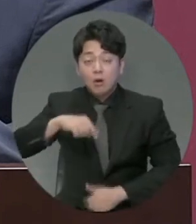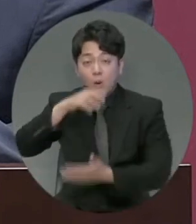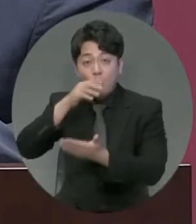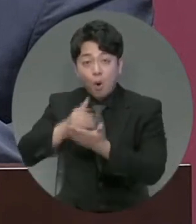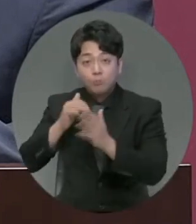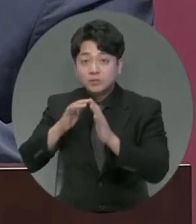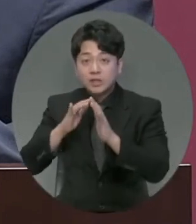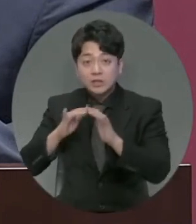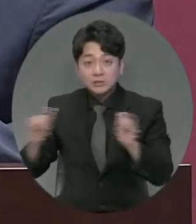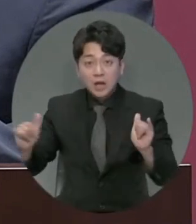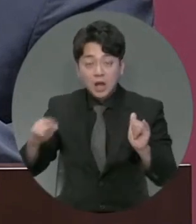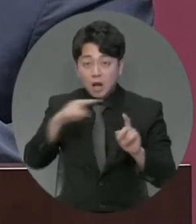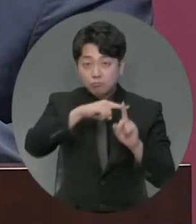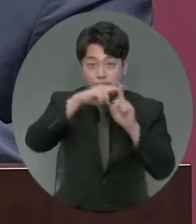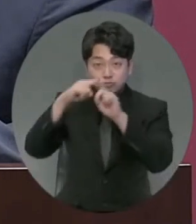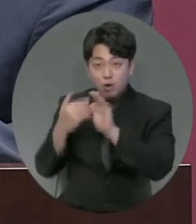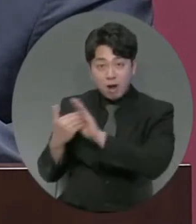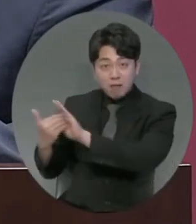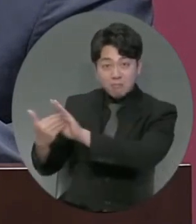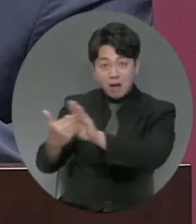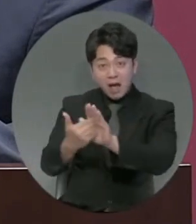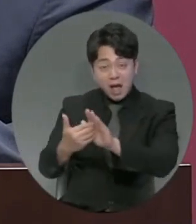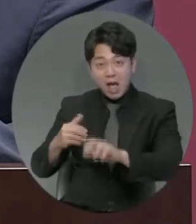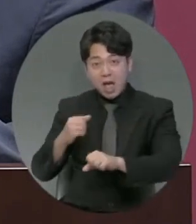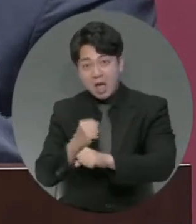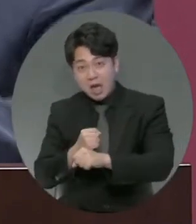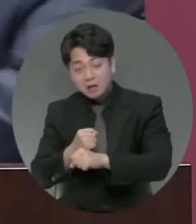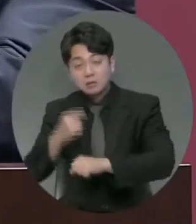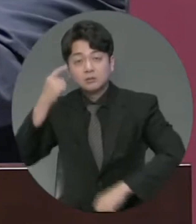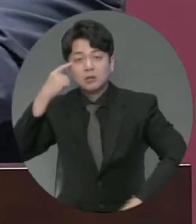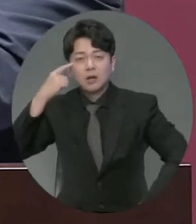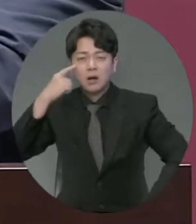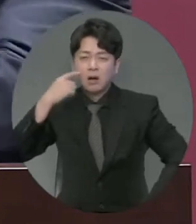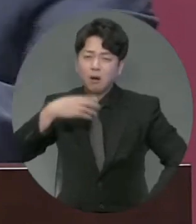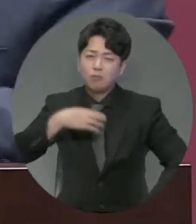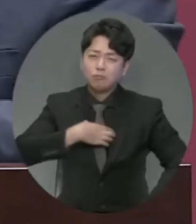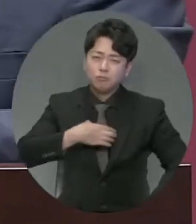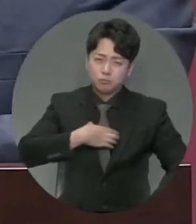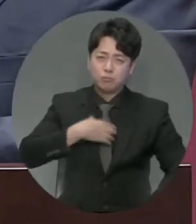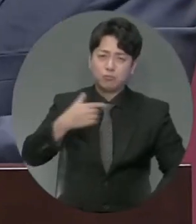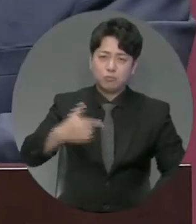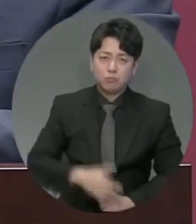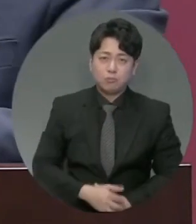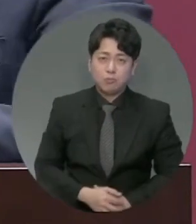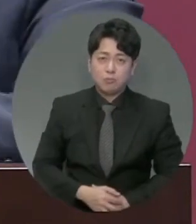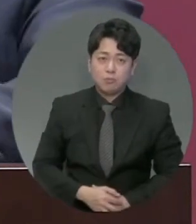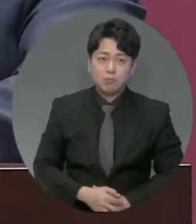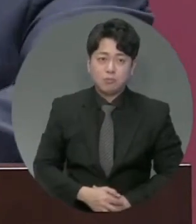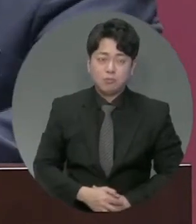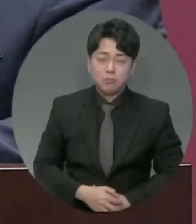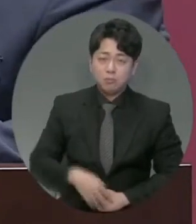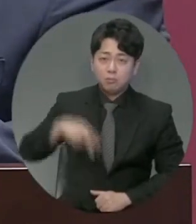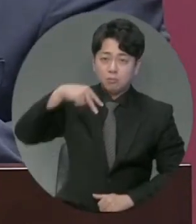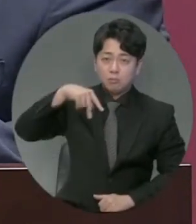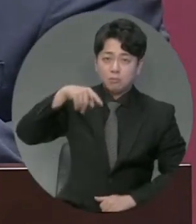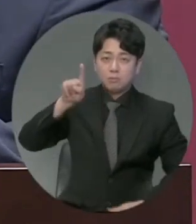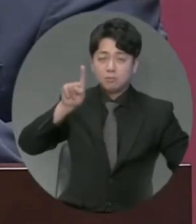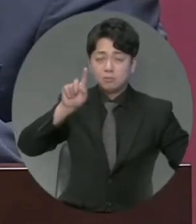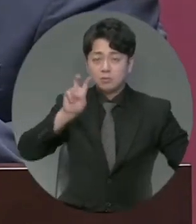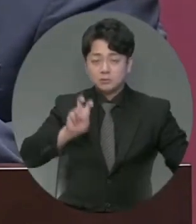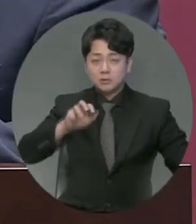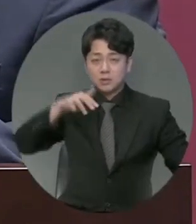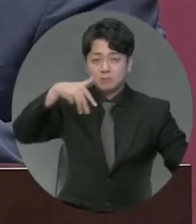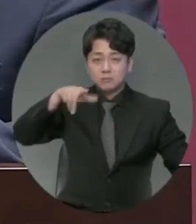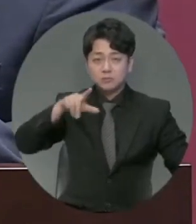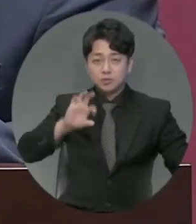막아야 된다 하는 부분은 굉장히 저는 위험한 생각이라고 봅니다. 아까 네. 그 삼청교육대 얘기를 했는데